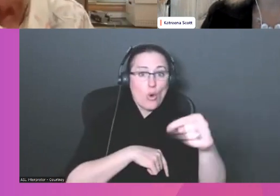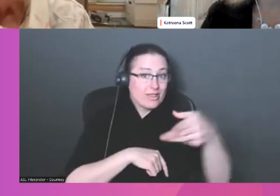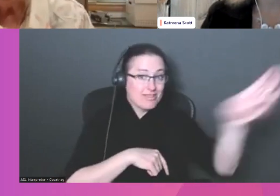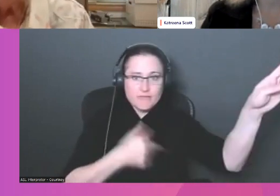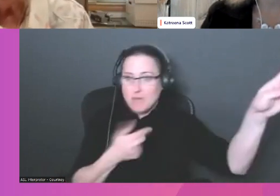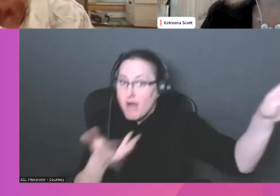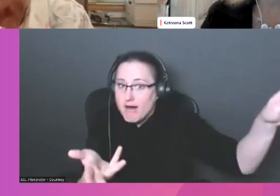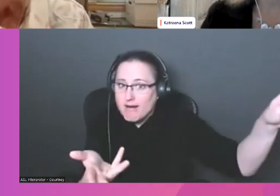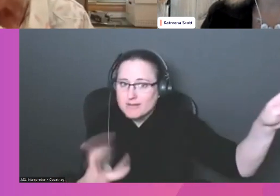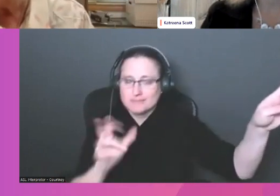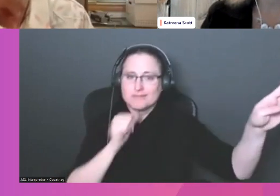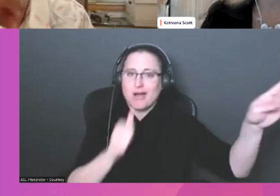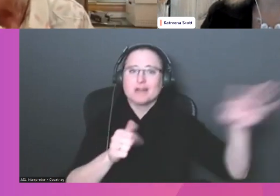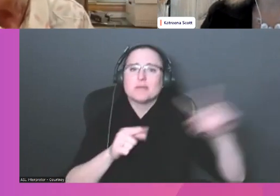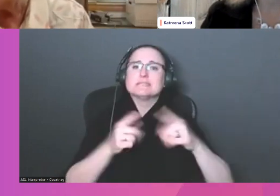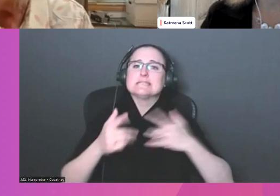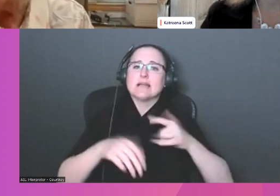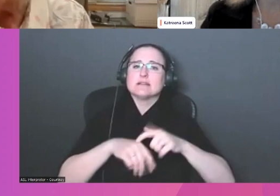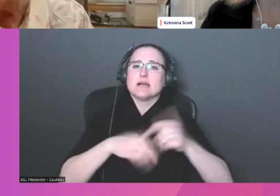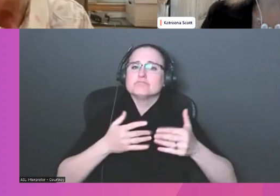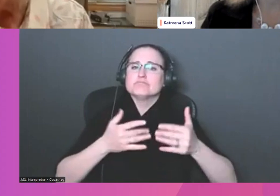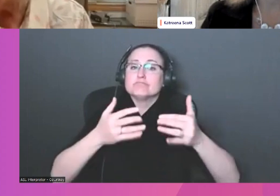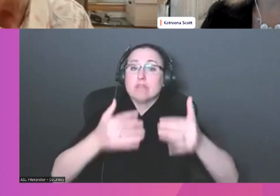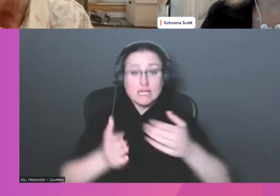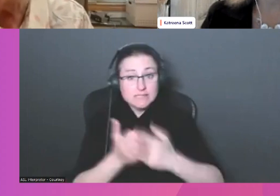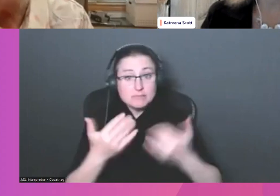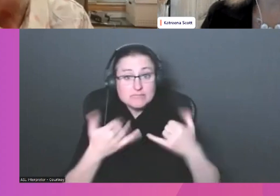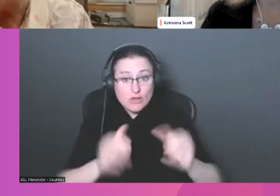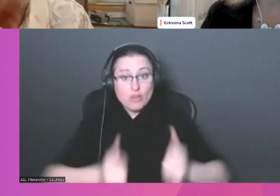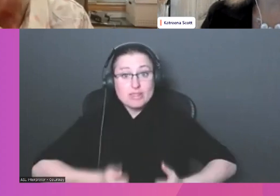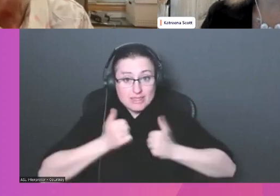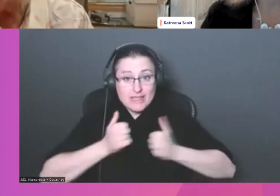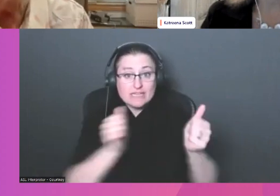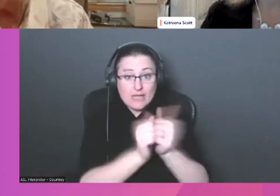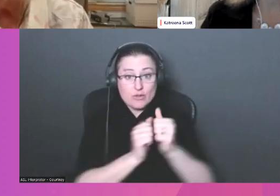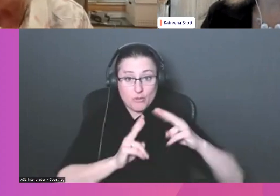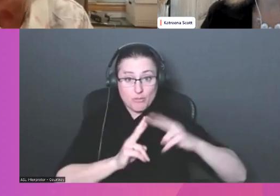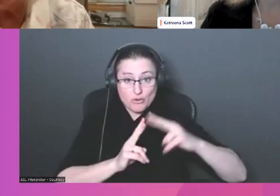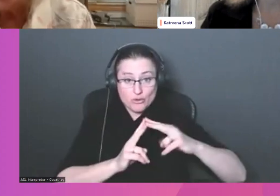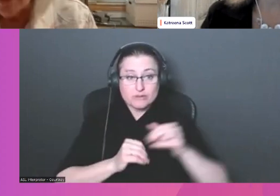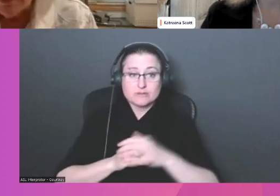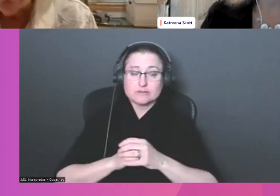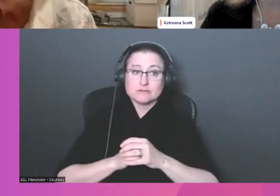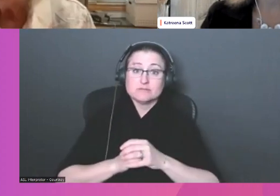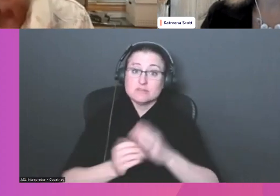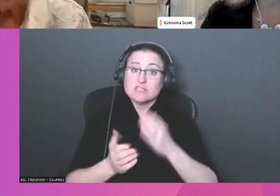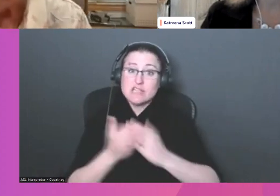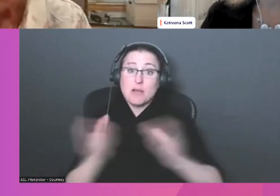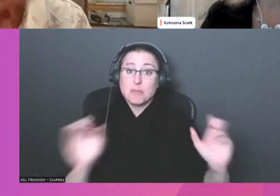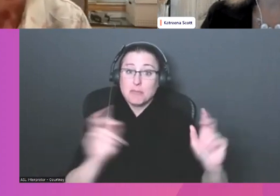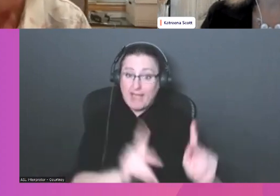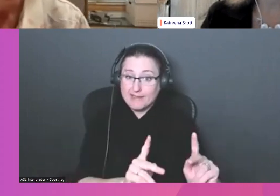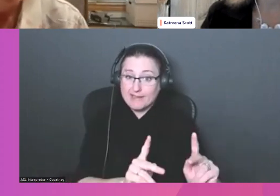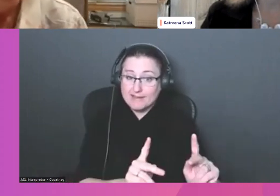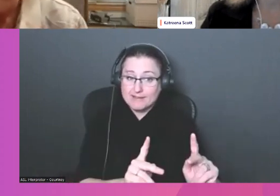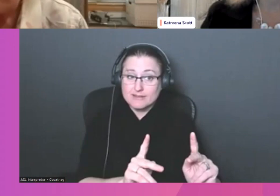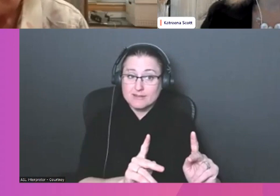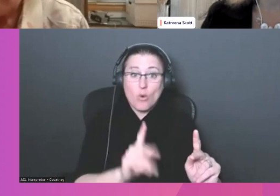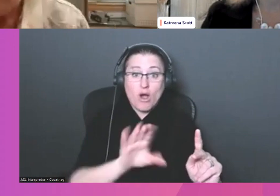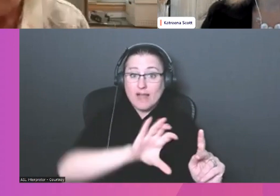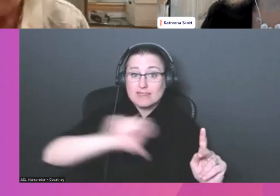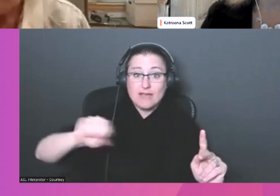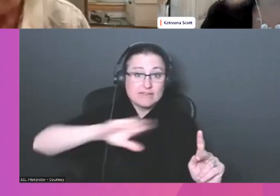Nous avons parlé à ces femmes un peu plus tard après les événements. Donc, certaines d'entre elles vivent toujours avec des partenaires qui